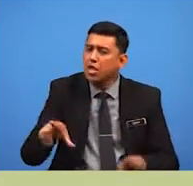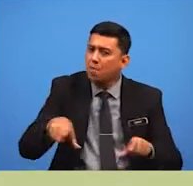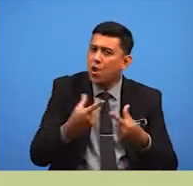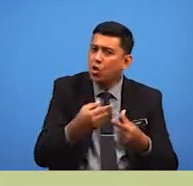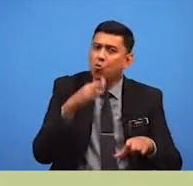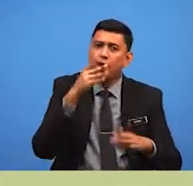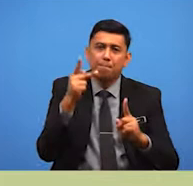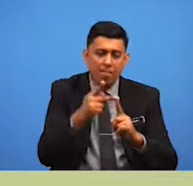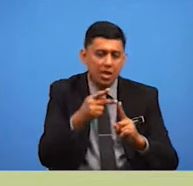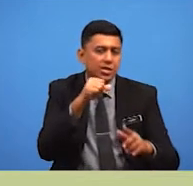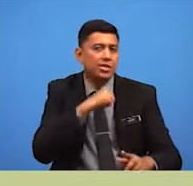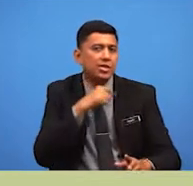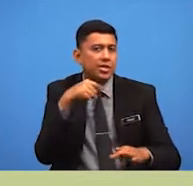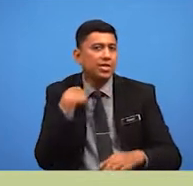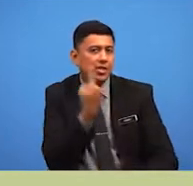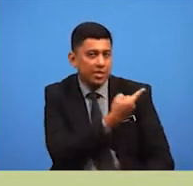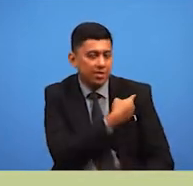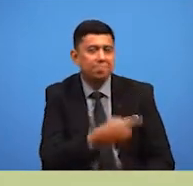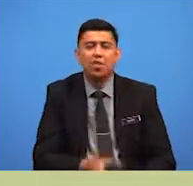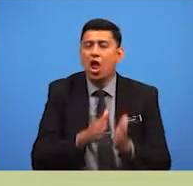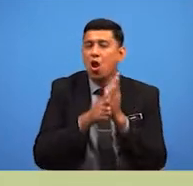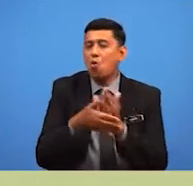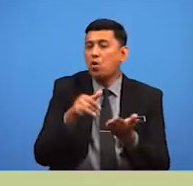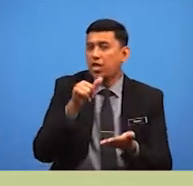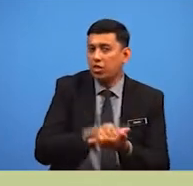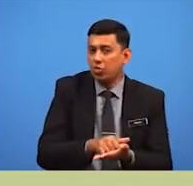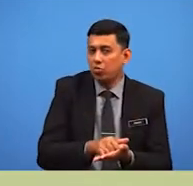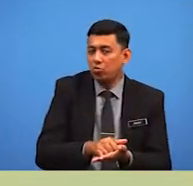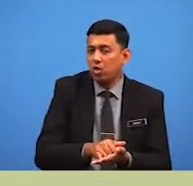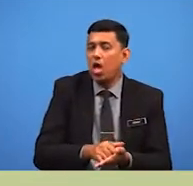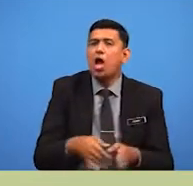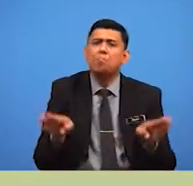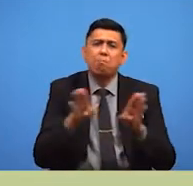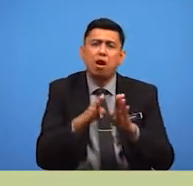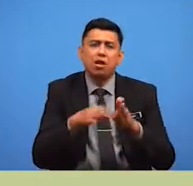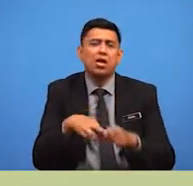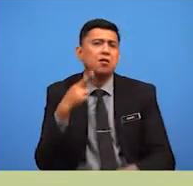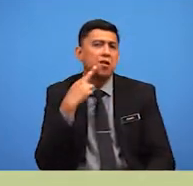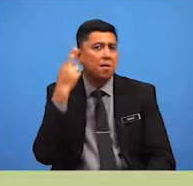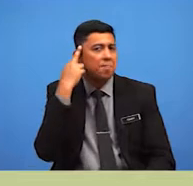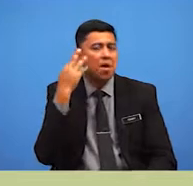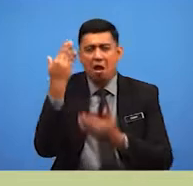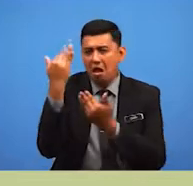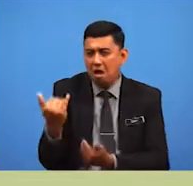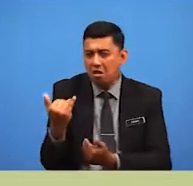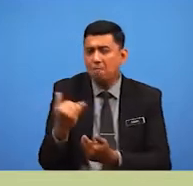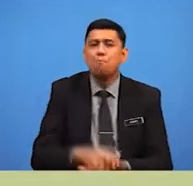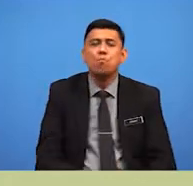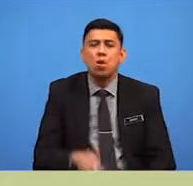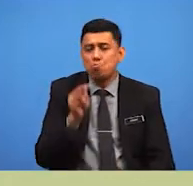kita. Oleh itu, sebagai seorang remaja, cikgu berharap